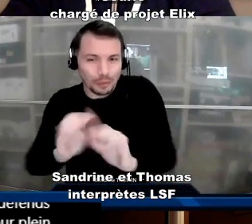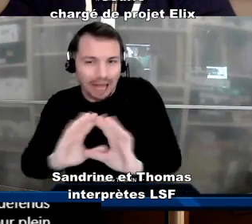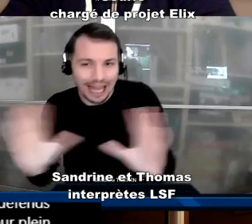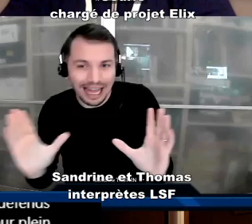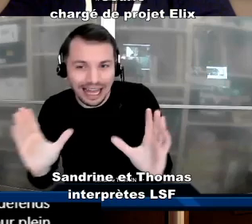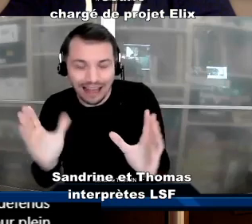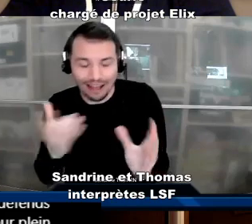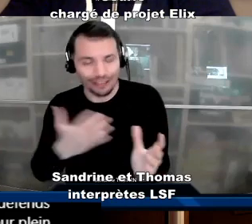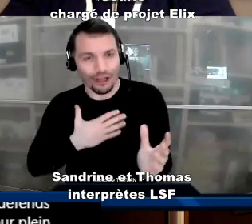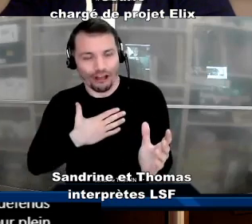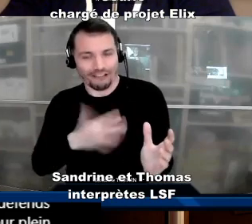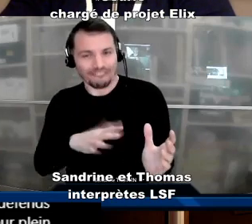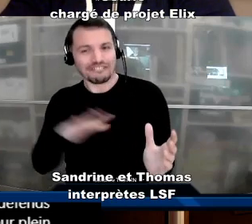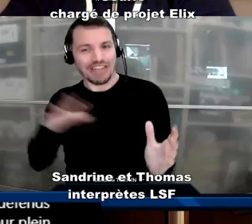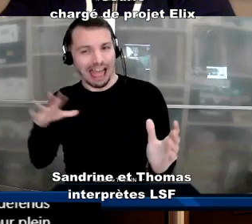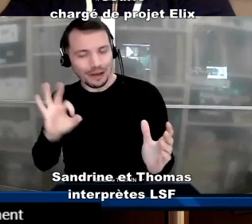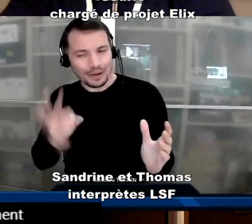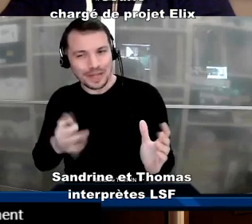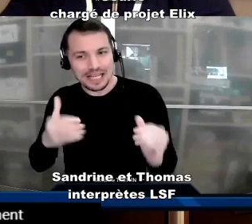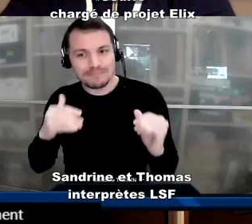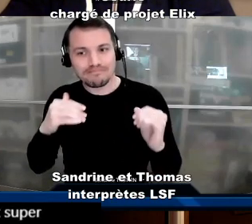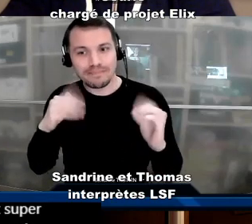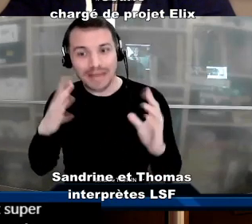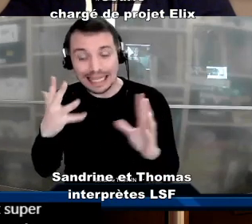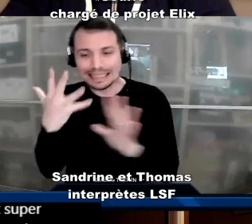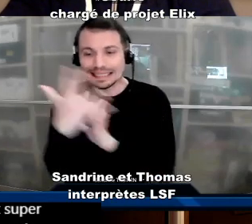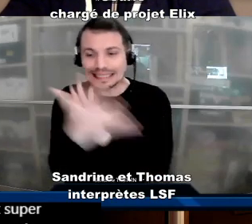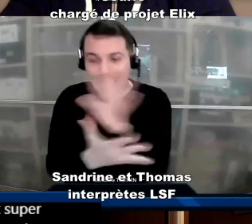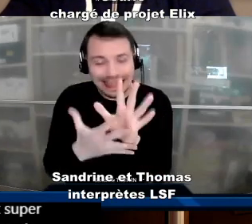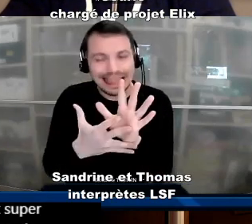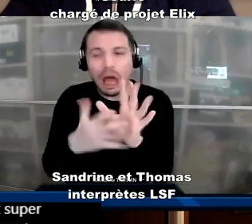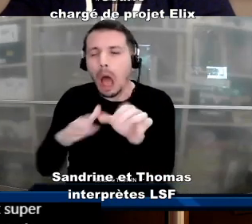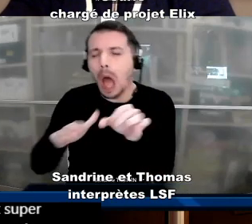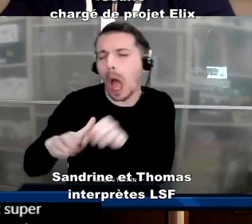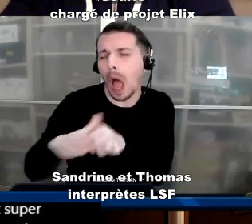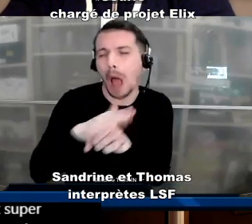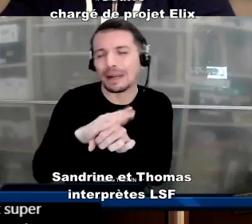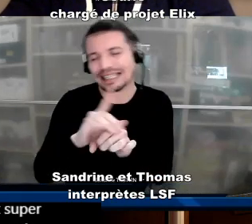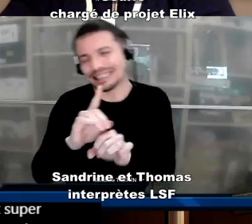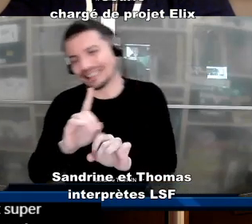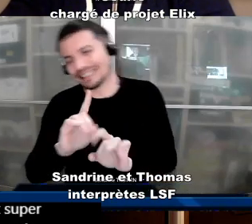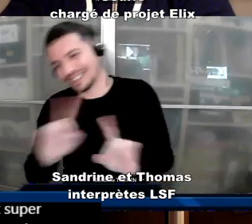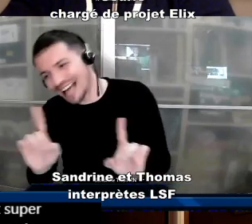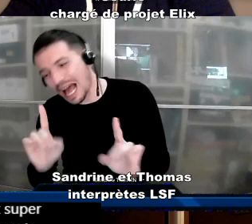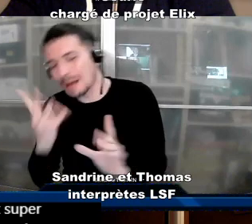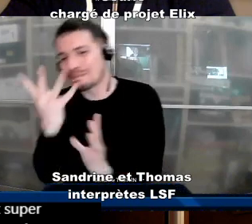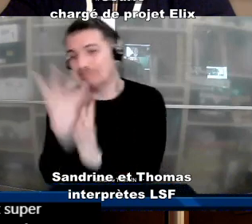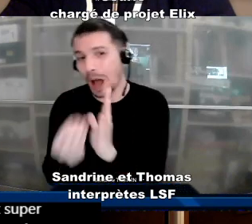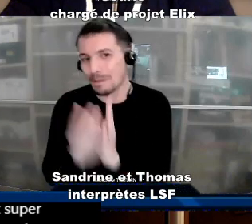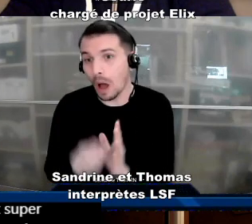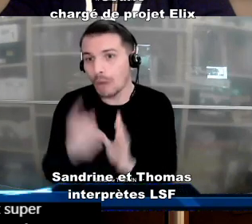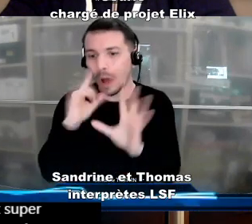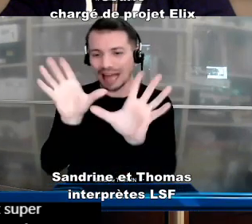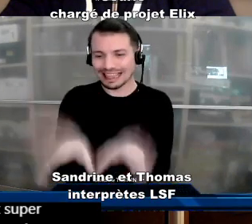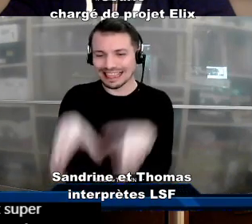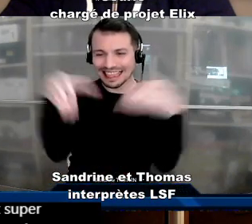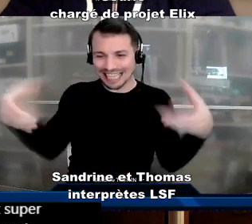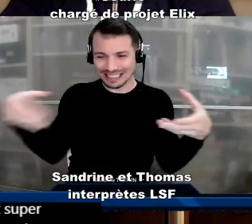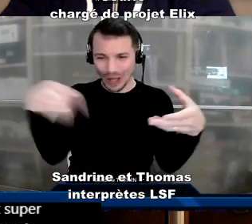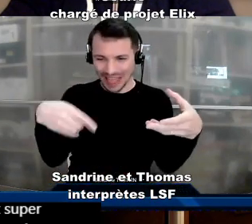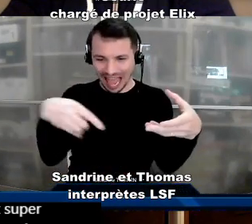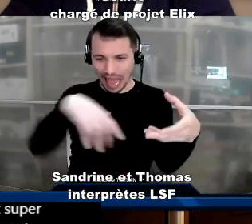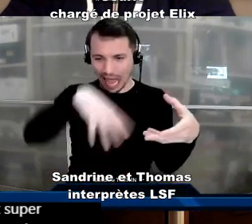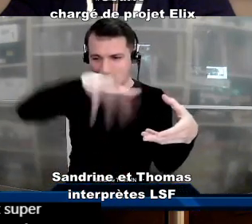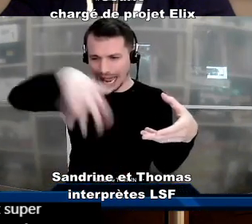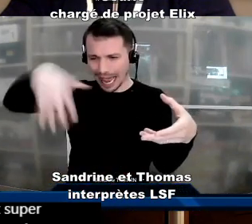c'est gratifiant pour nous. Des signes, il en manque sur Elix encore parce que traduire le dictionnaire, je vous assure que ça prend